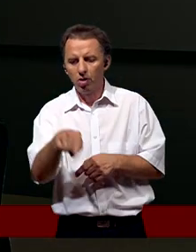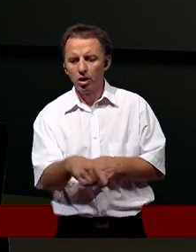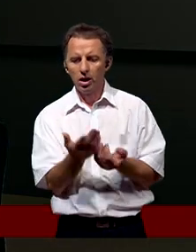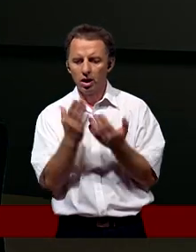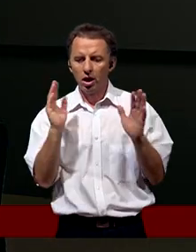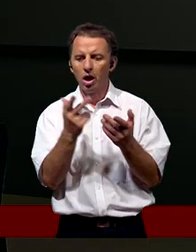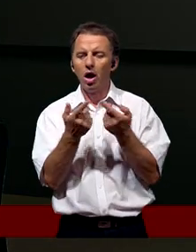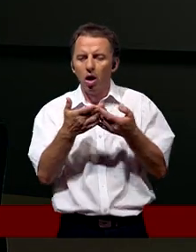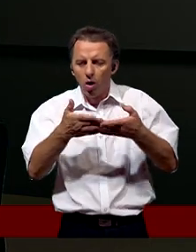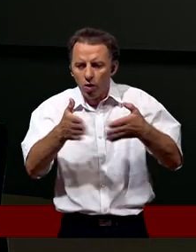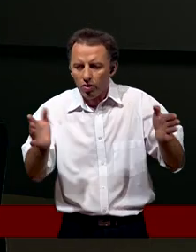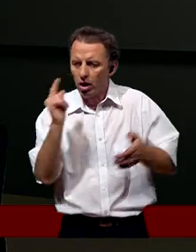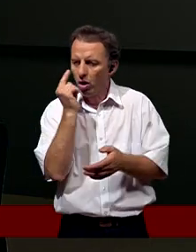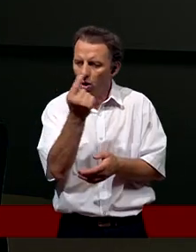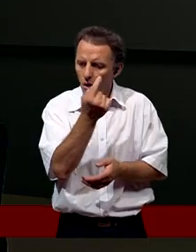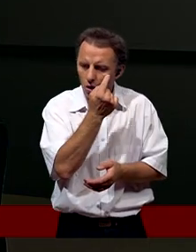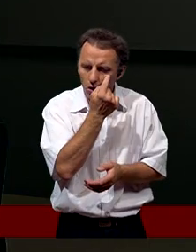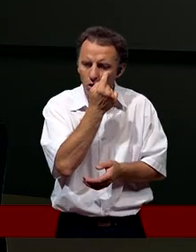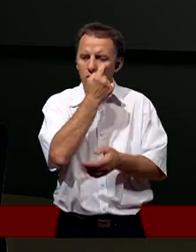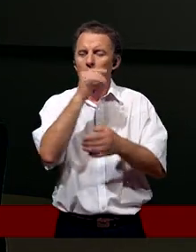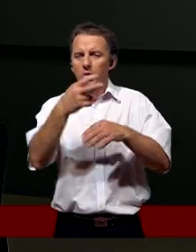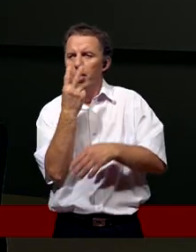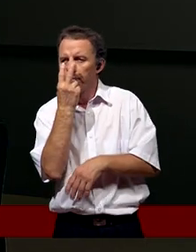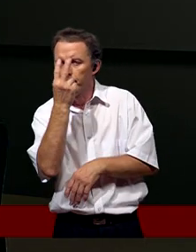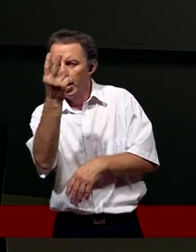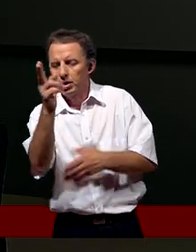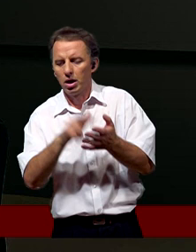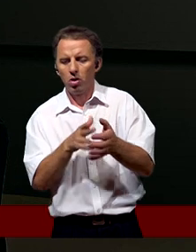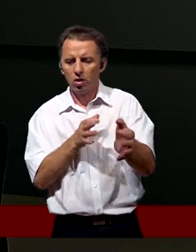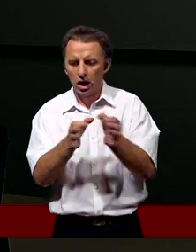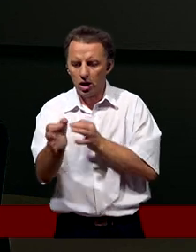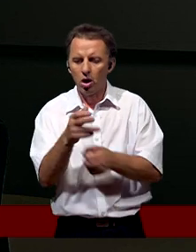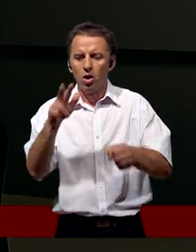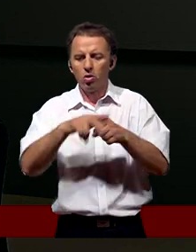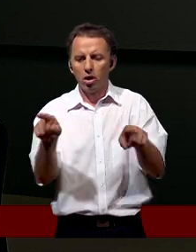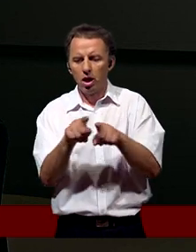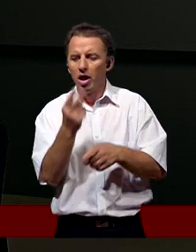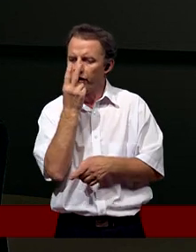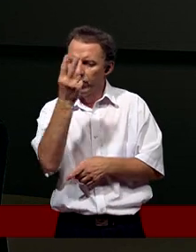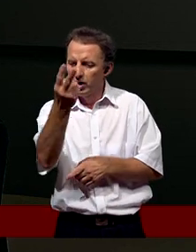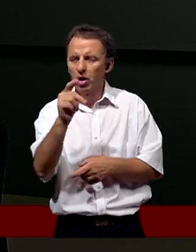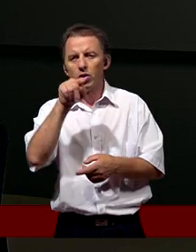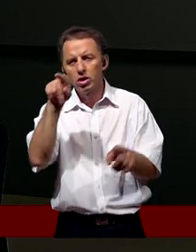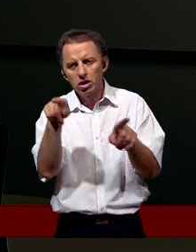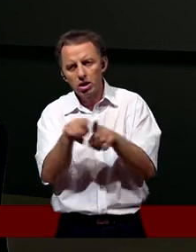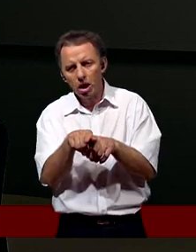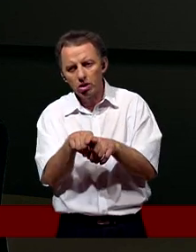cenne, naprawdę otwierają nam oczy właśnie, w jaki sposób możemy patrzeć na tę historię. Z kolei też widzę właśnie